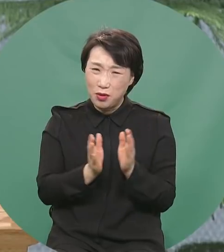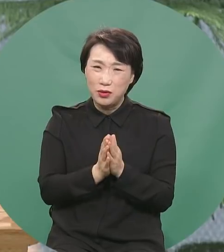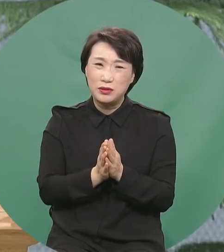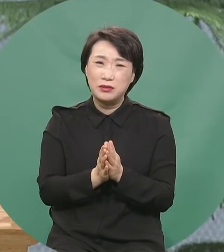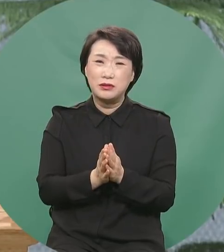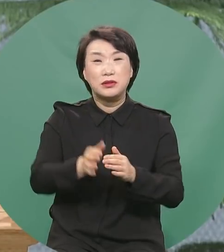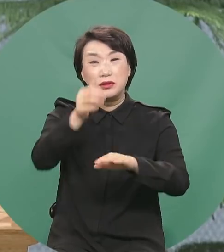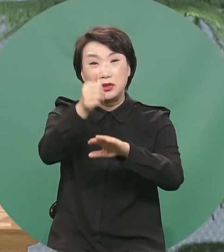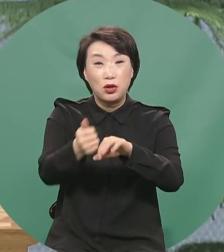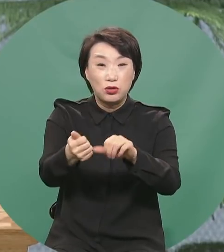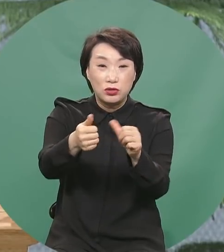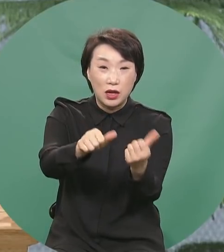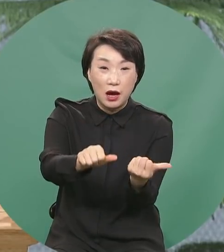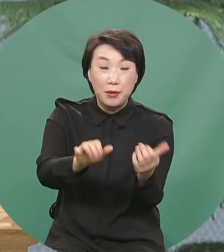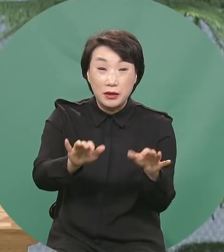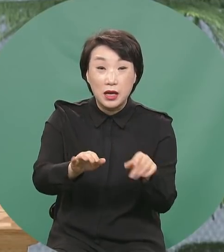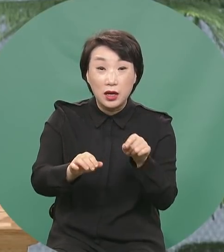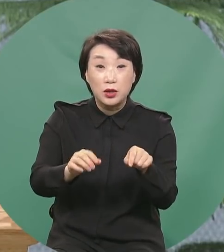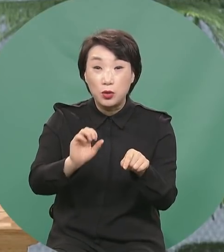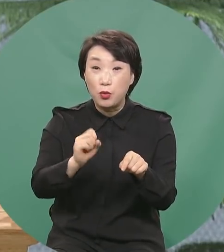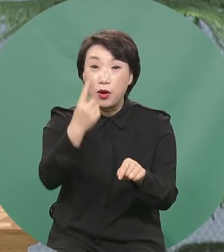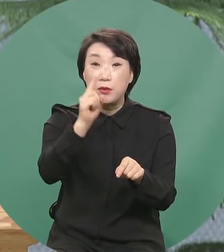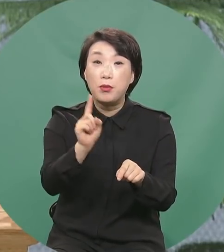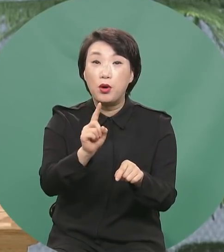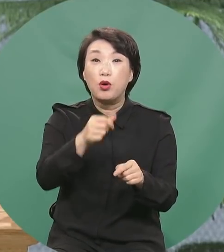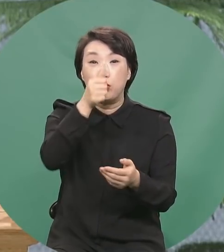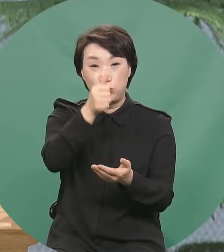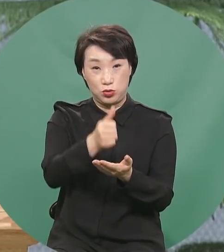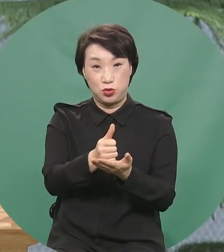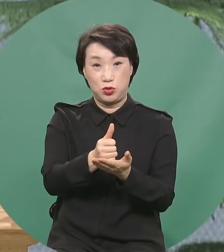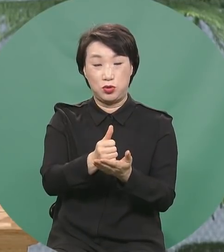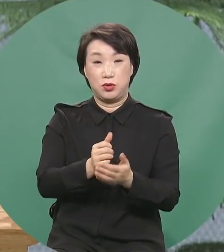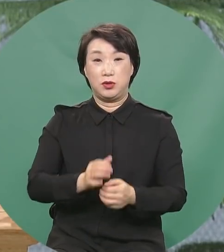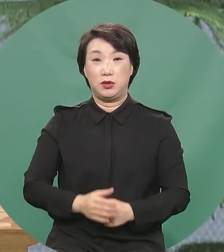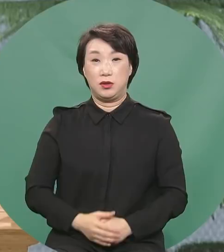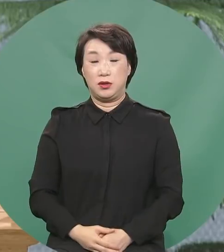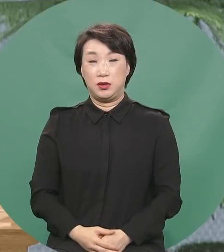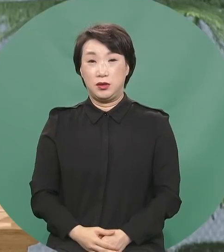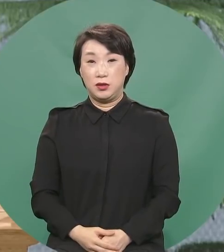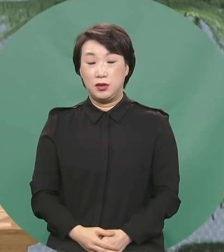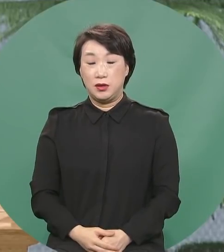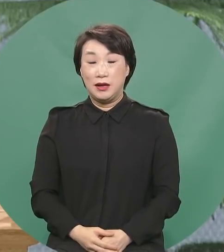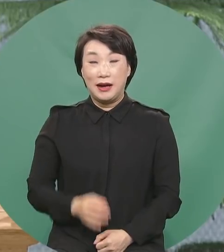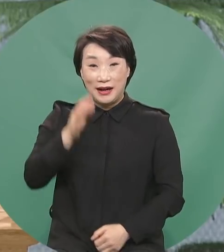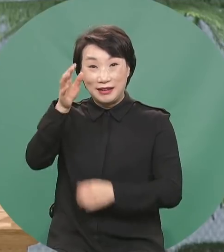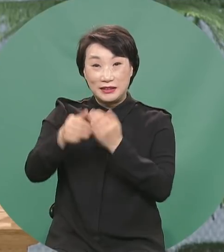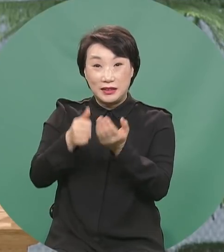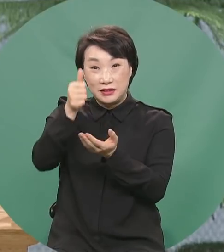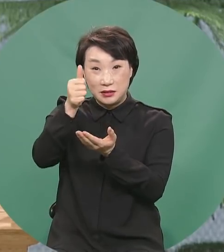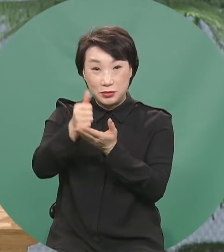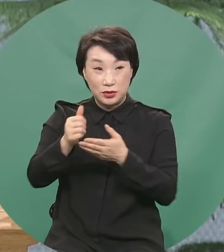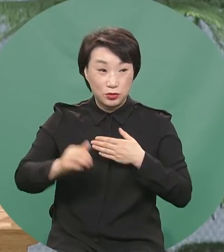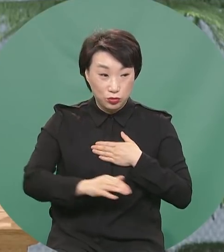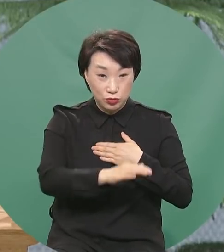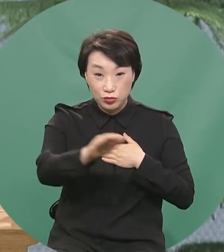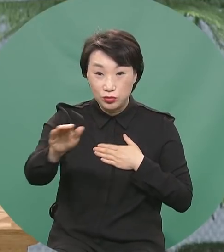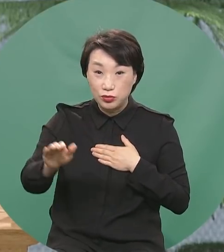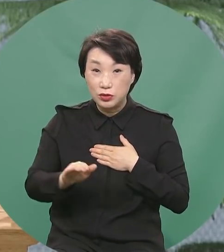사망은 죄에서부터 시작되었으므로 하나님은